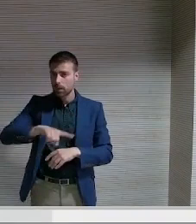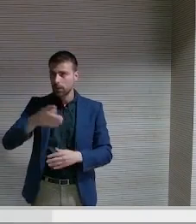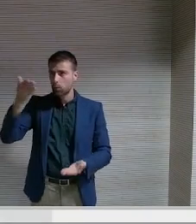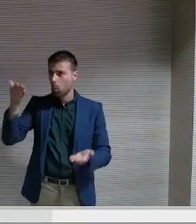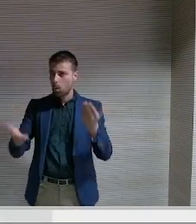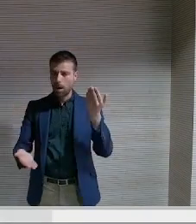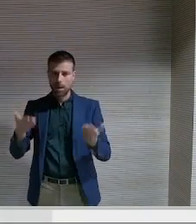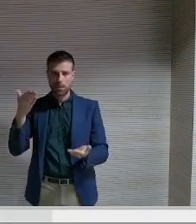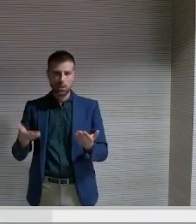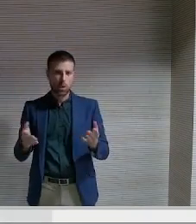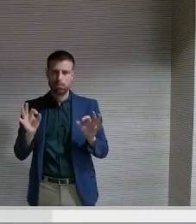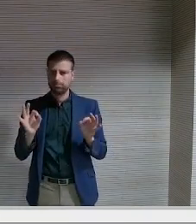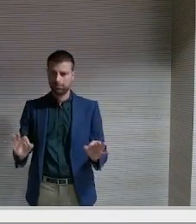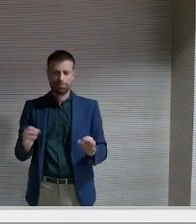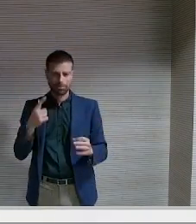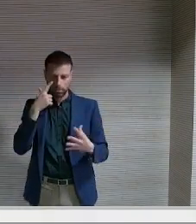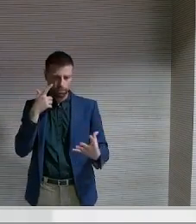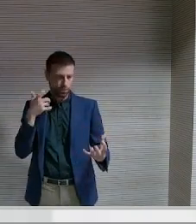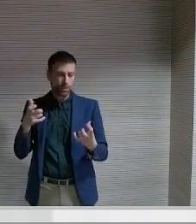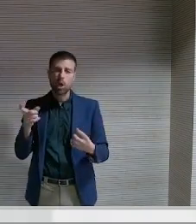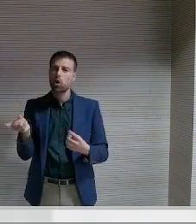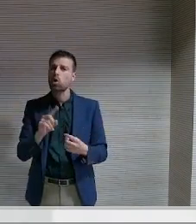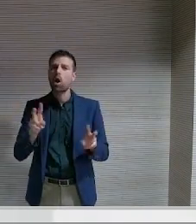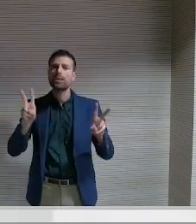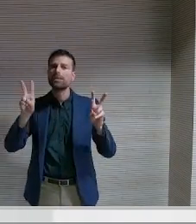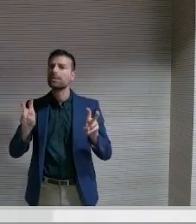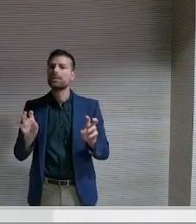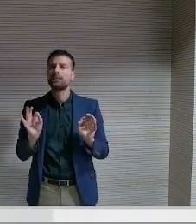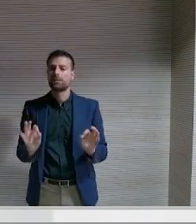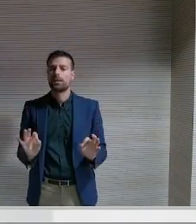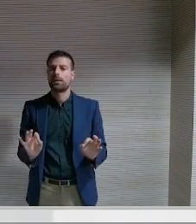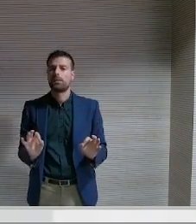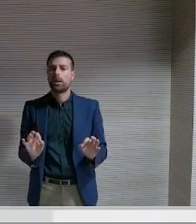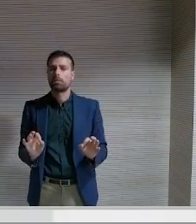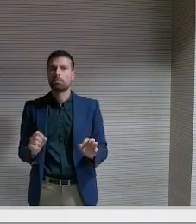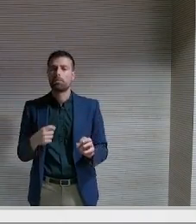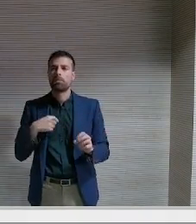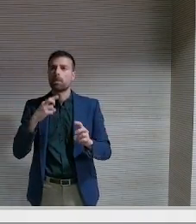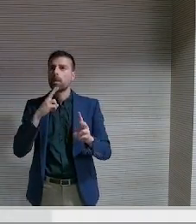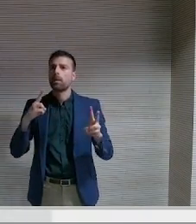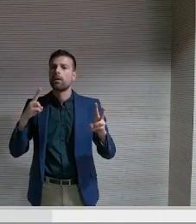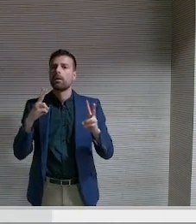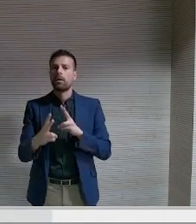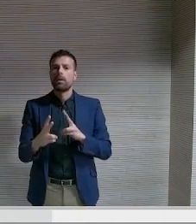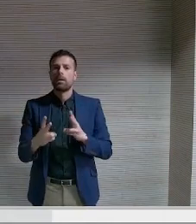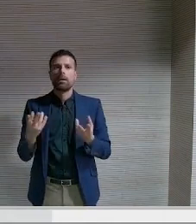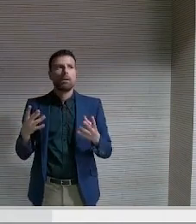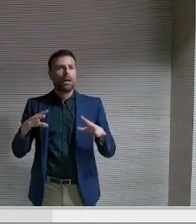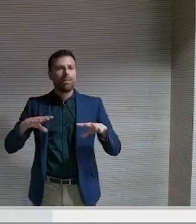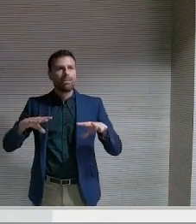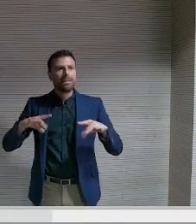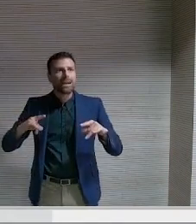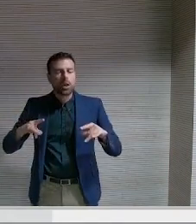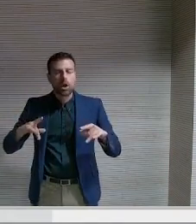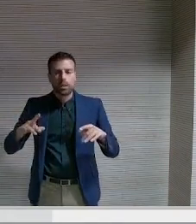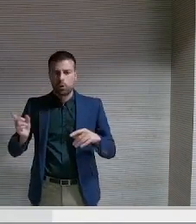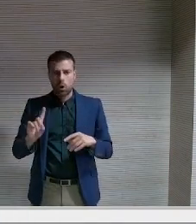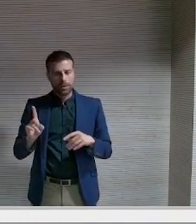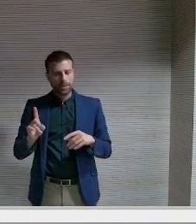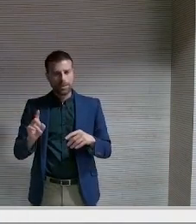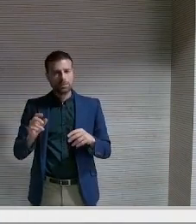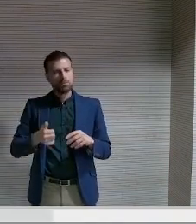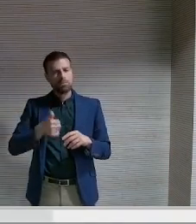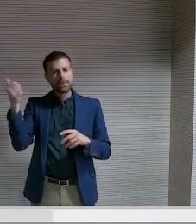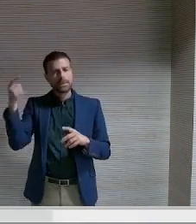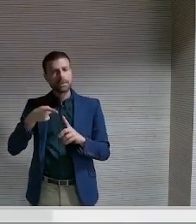comparació. És a dir, no és una qüestió, diguem-ho així, territorial, sinó que té a veure